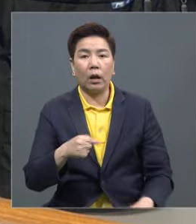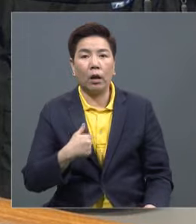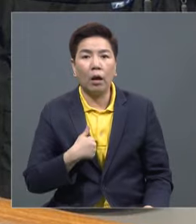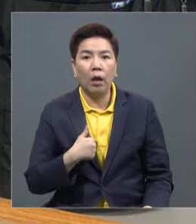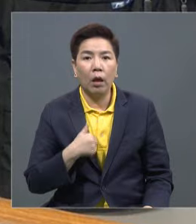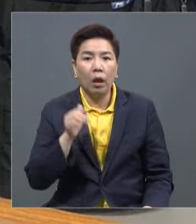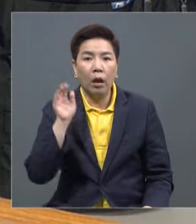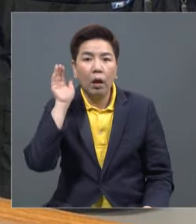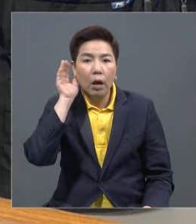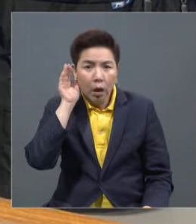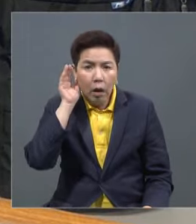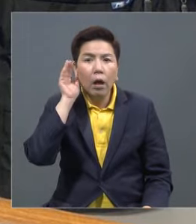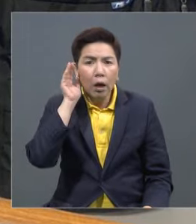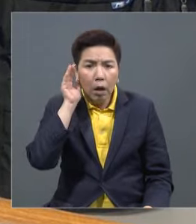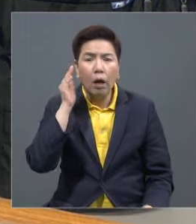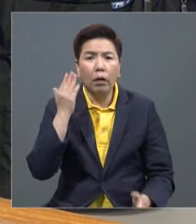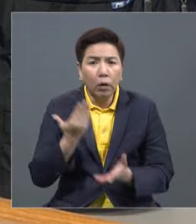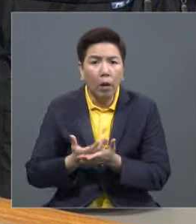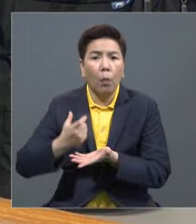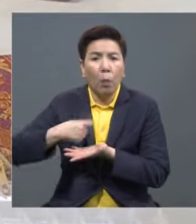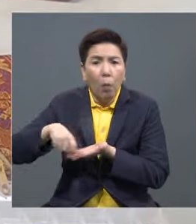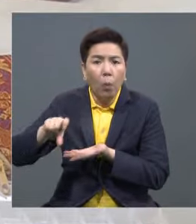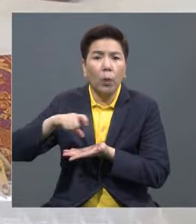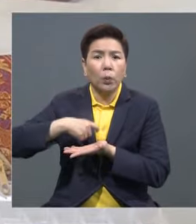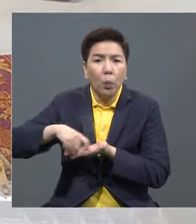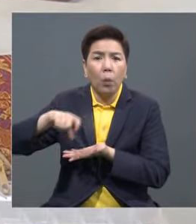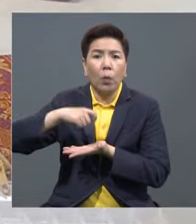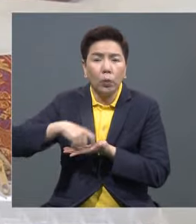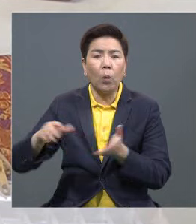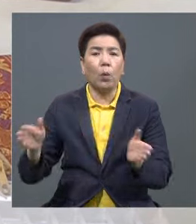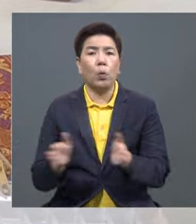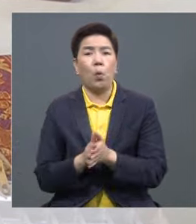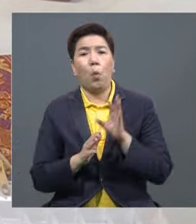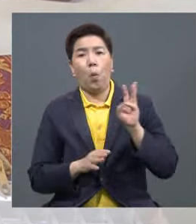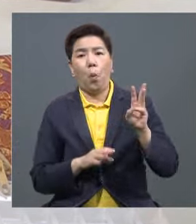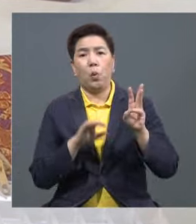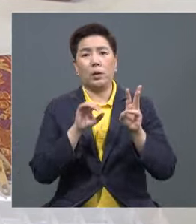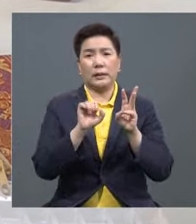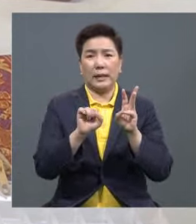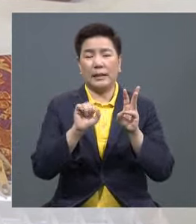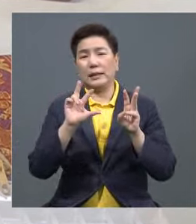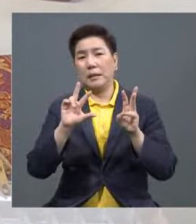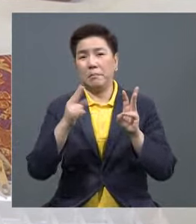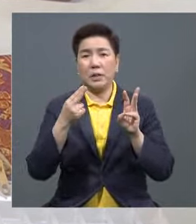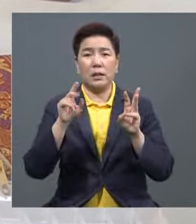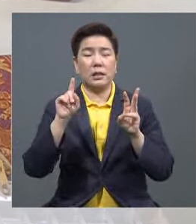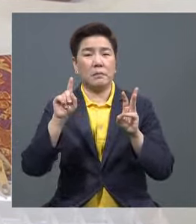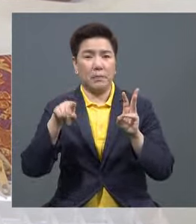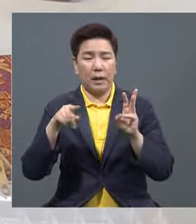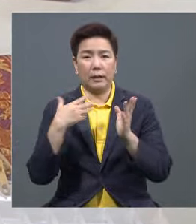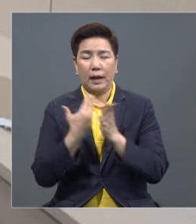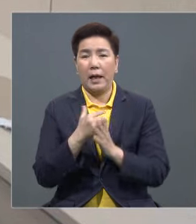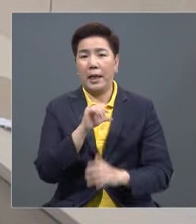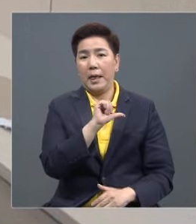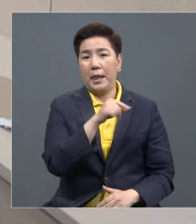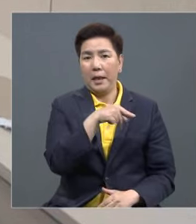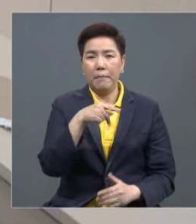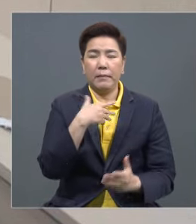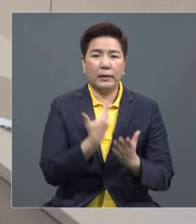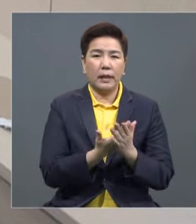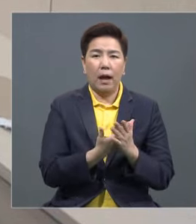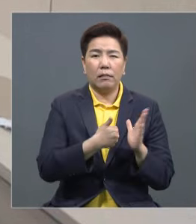หลงเชื่อโอนเงินในบัญชีไปให้ 3ครั้งด้วยกันรวมกว่า631 1,000บาทและยังให้โอนเงินจากแอปบัตร